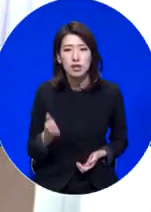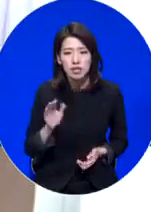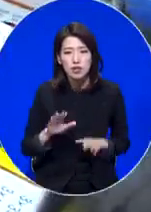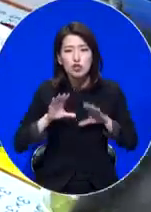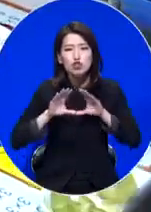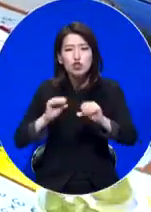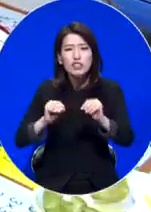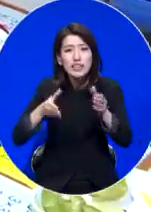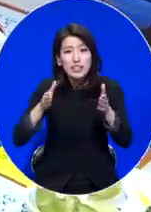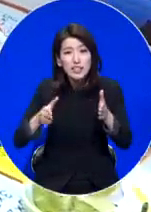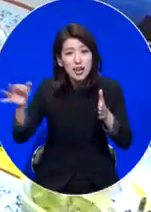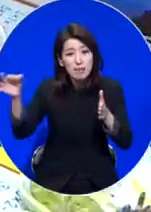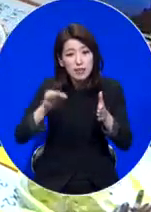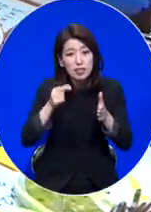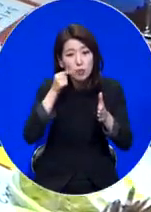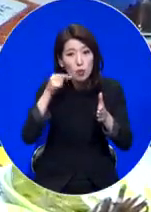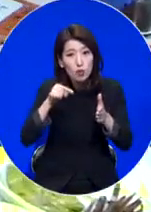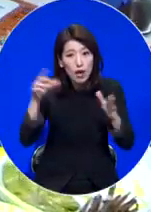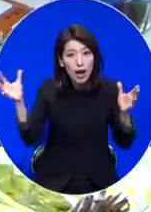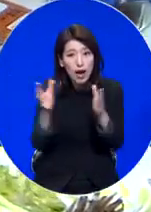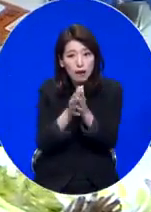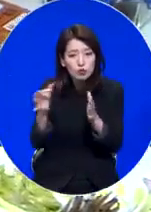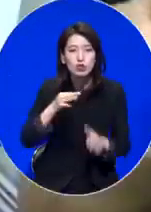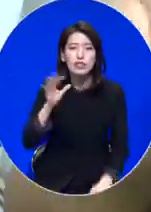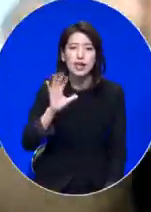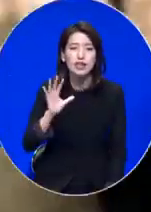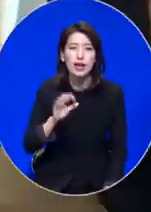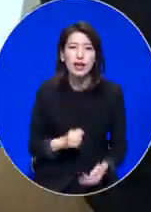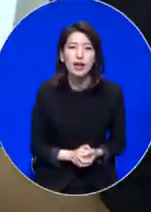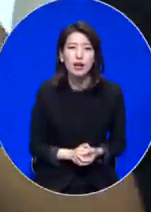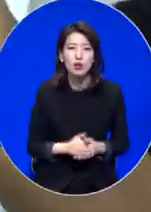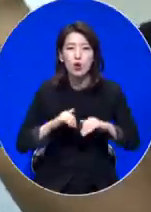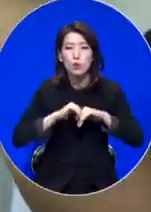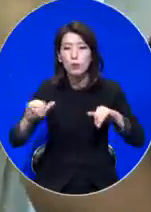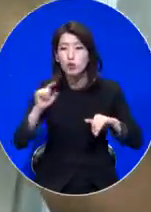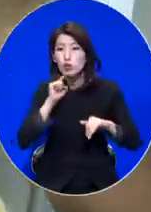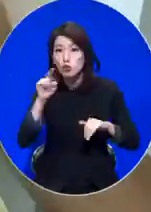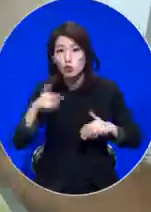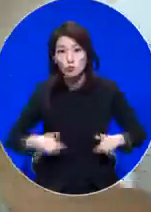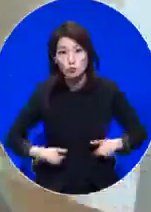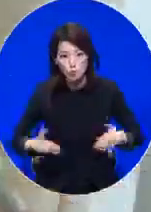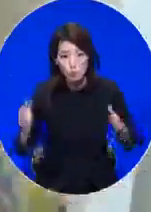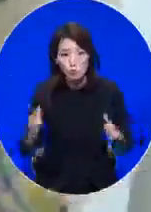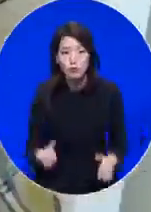않으며 기존의 아동수당을 받았다면 따로 신청하지 않아도 수당이 지급됩니다.